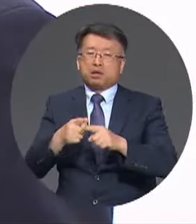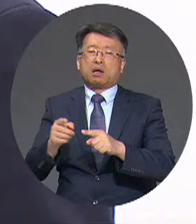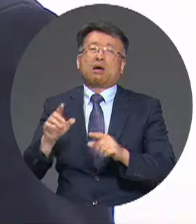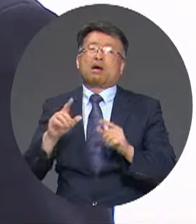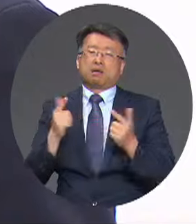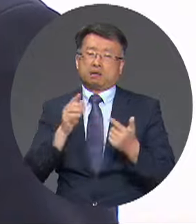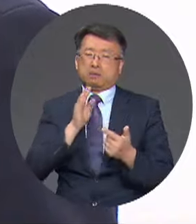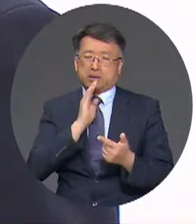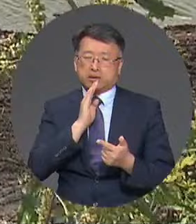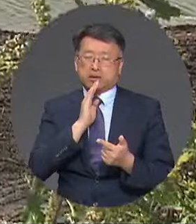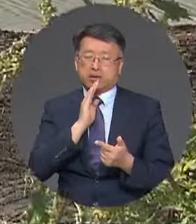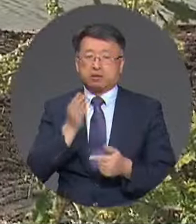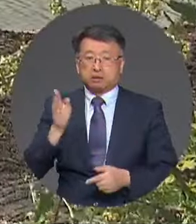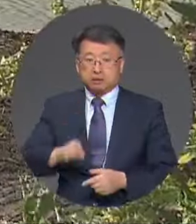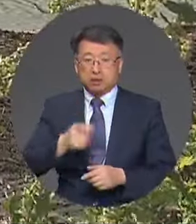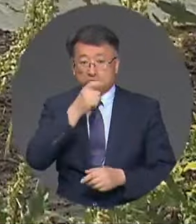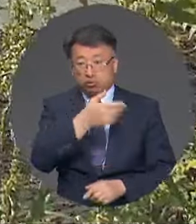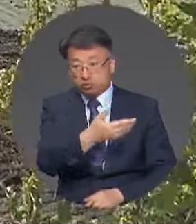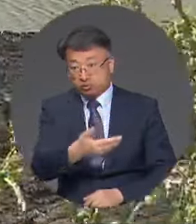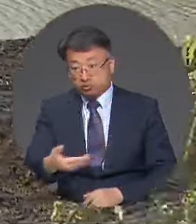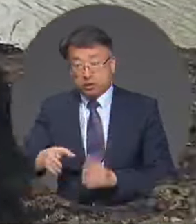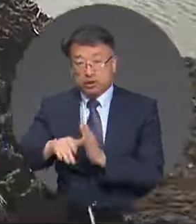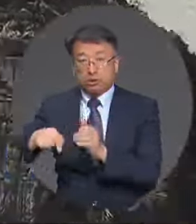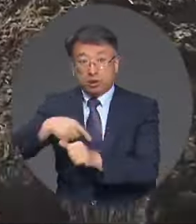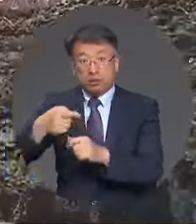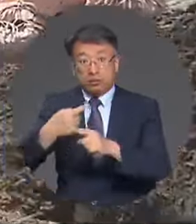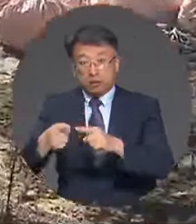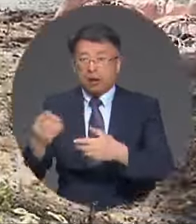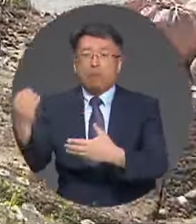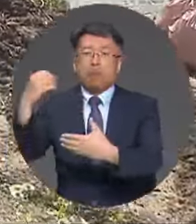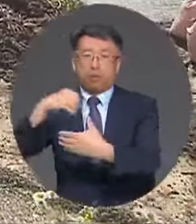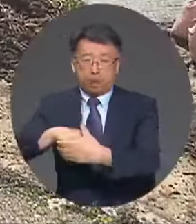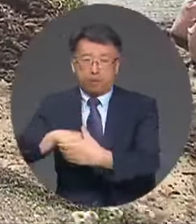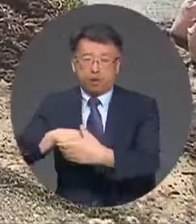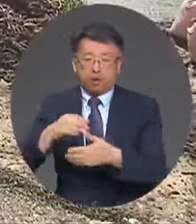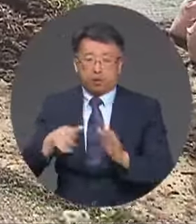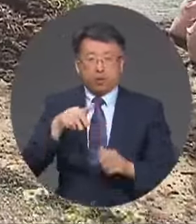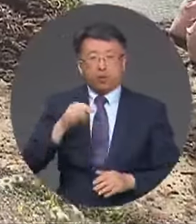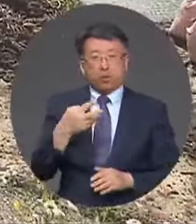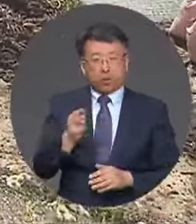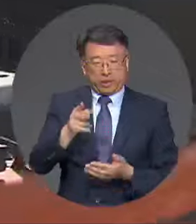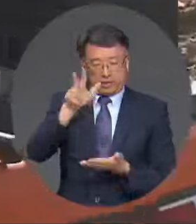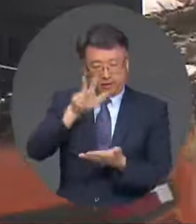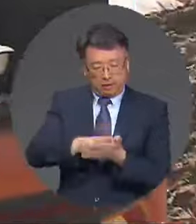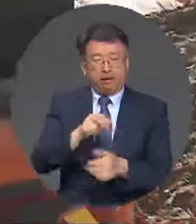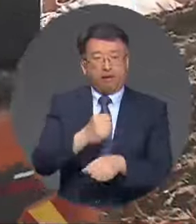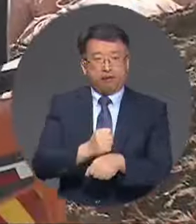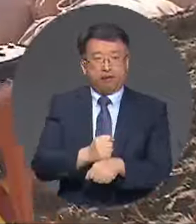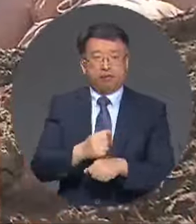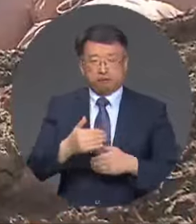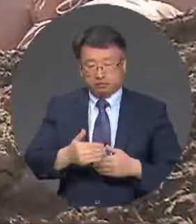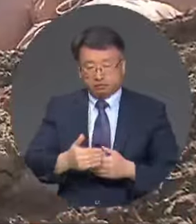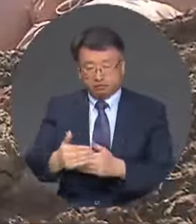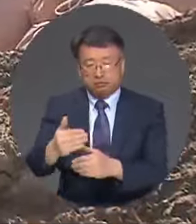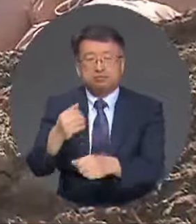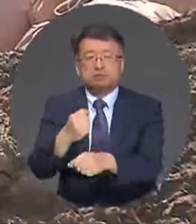대상은 아니지만 하천 준설의 환경영향평가를 도조례로 제정하는 방안을